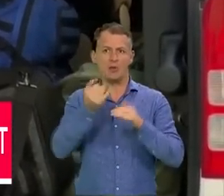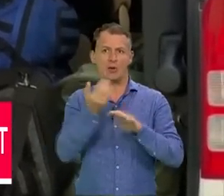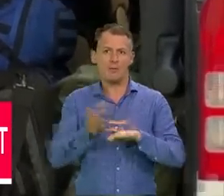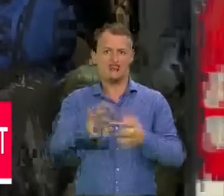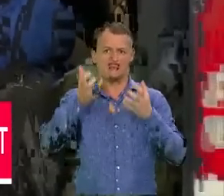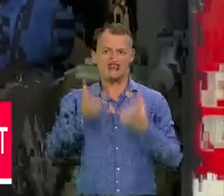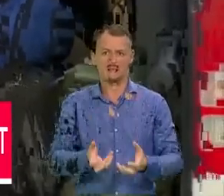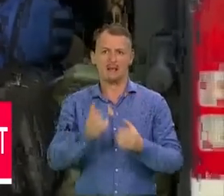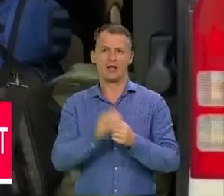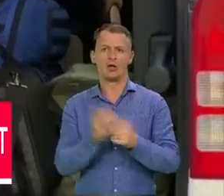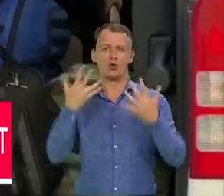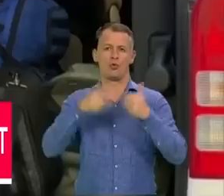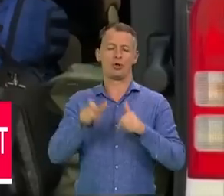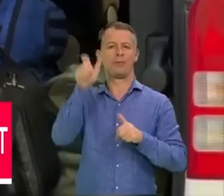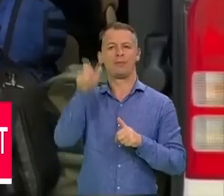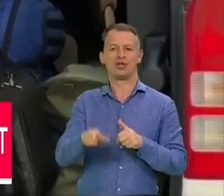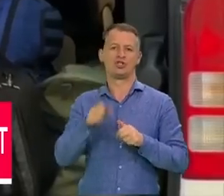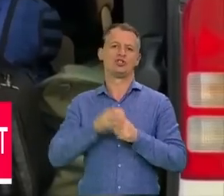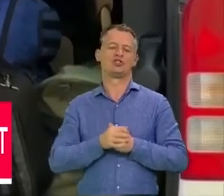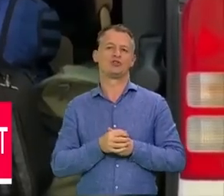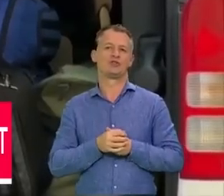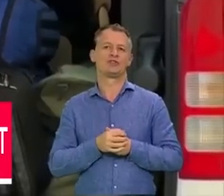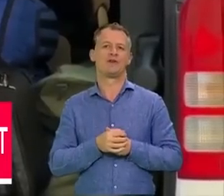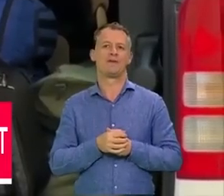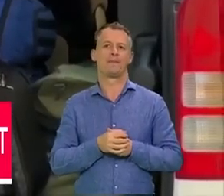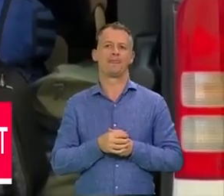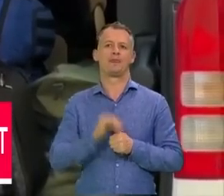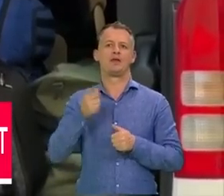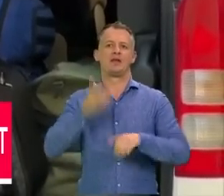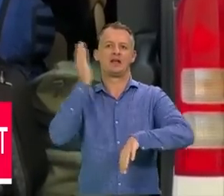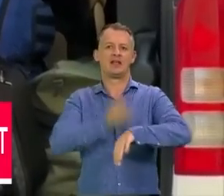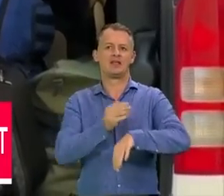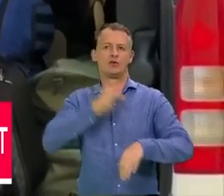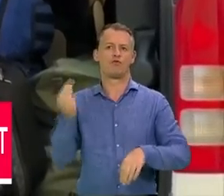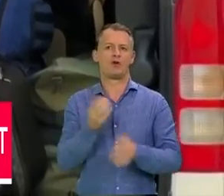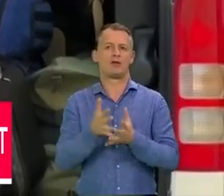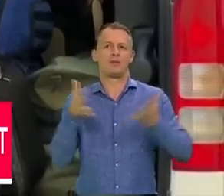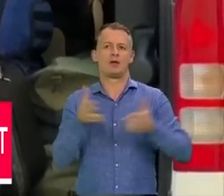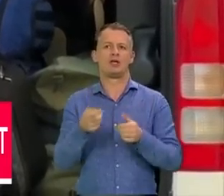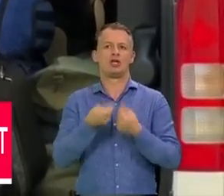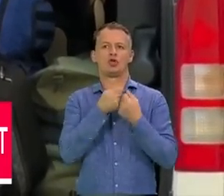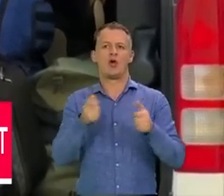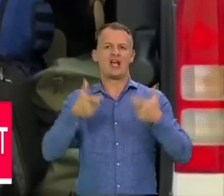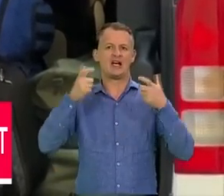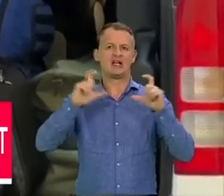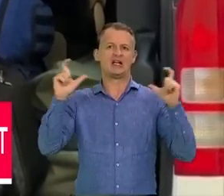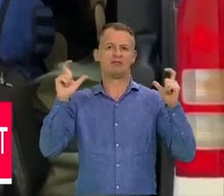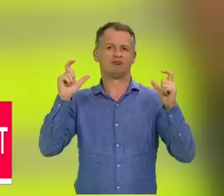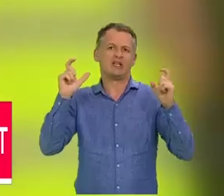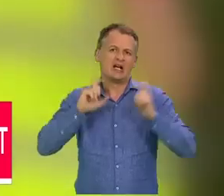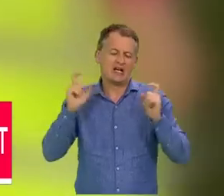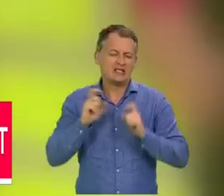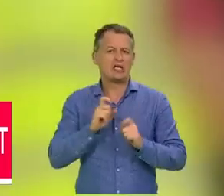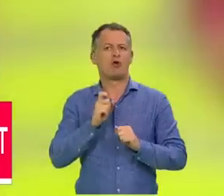difficult. There's far bigger in terms of the number of people injured. The whole humanitarian crisis that is